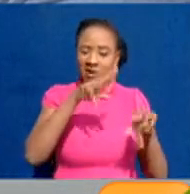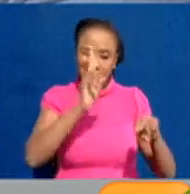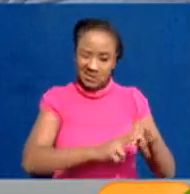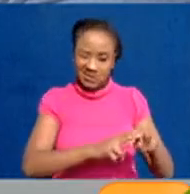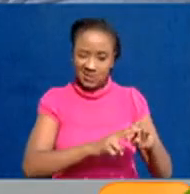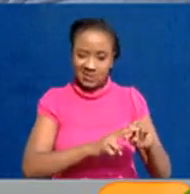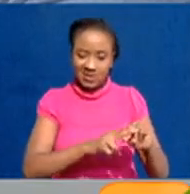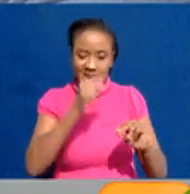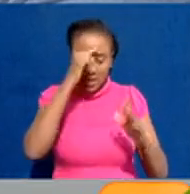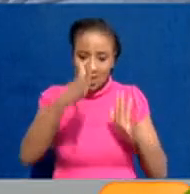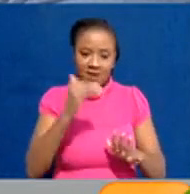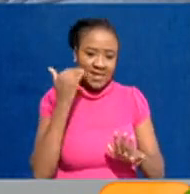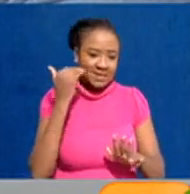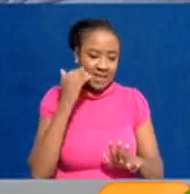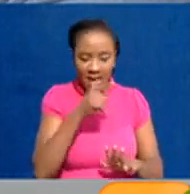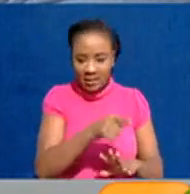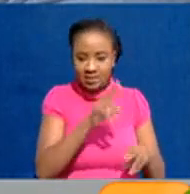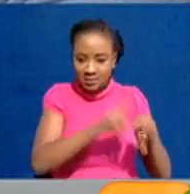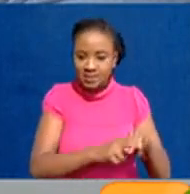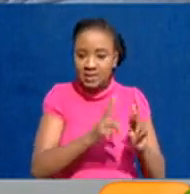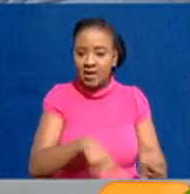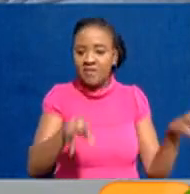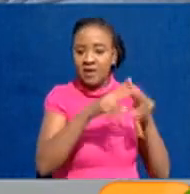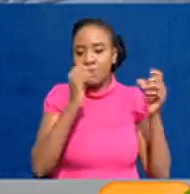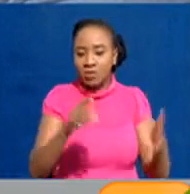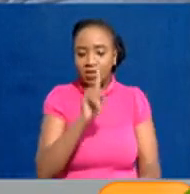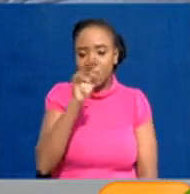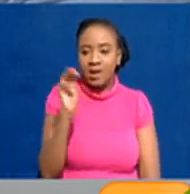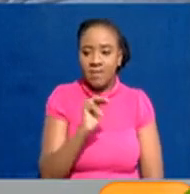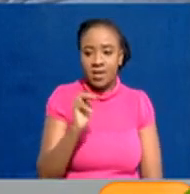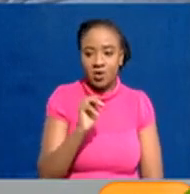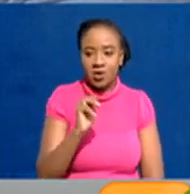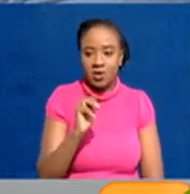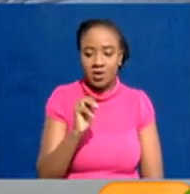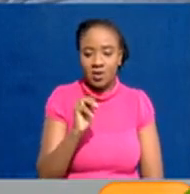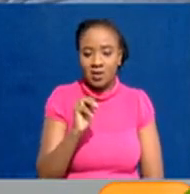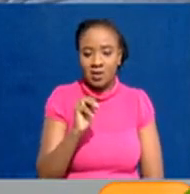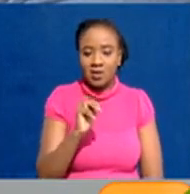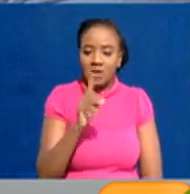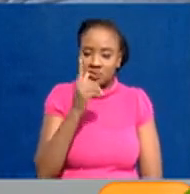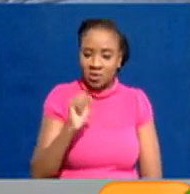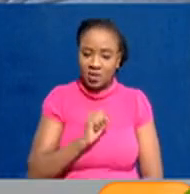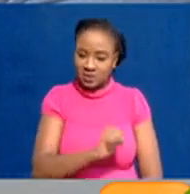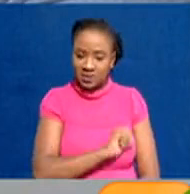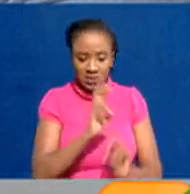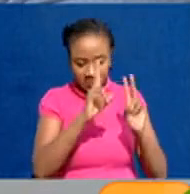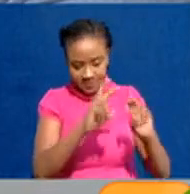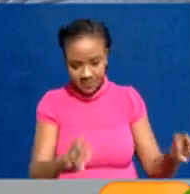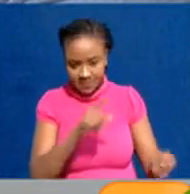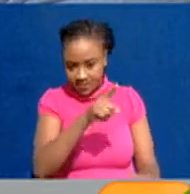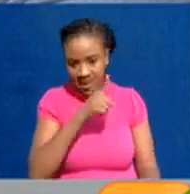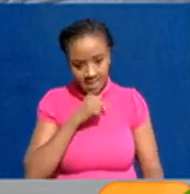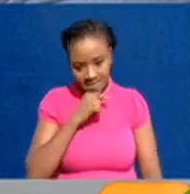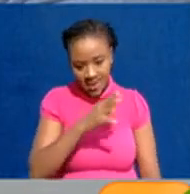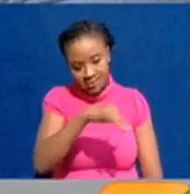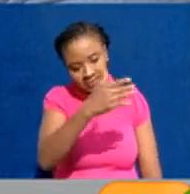Siaya William Oduol kimezua maswali mengi kwenye kikao cha kamati maalum ya Seneti inayomchunguza Oduol akitakiwa kueleza